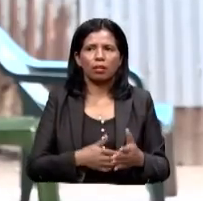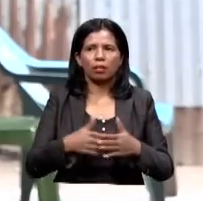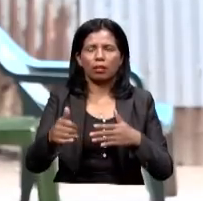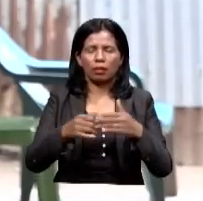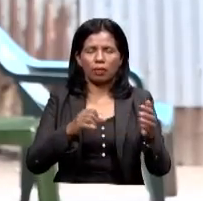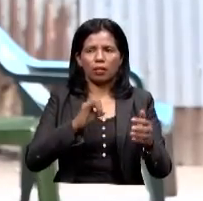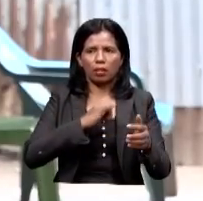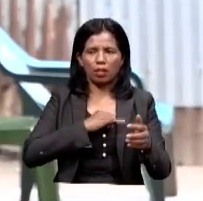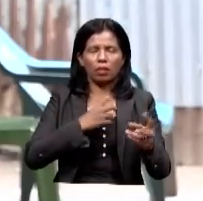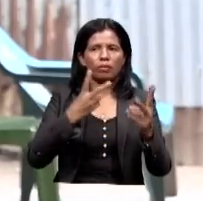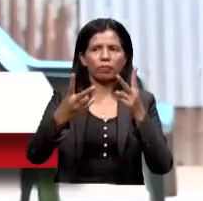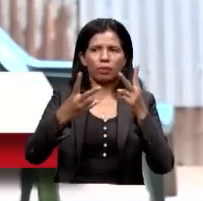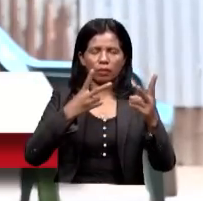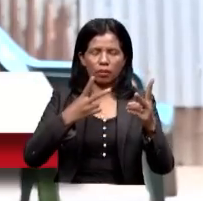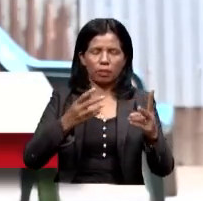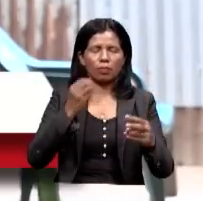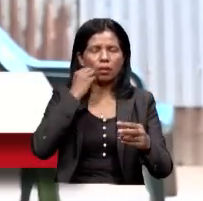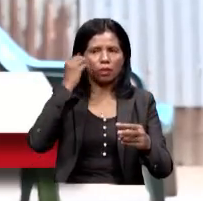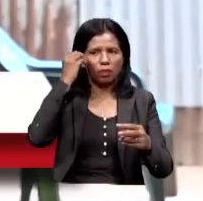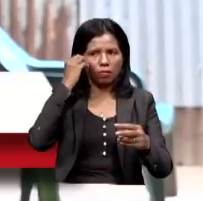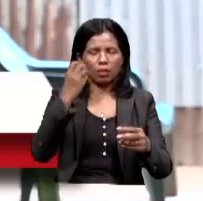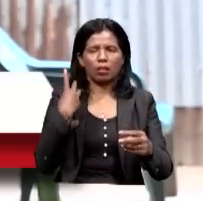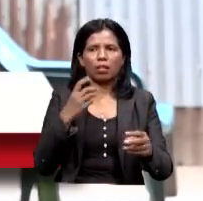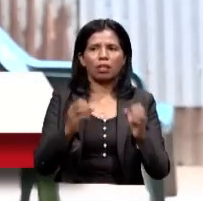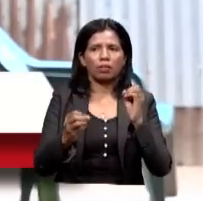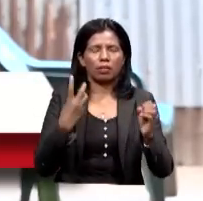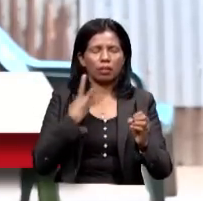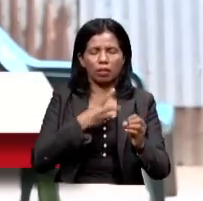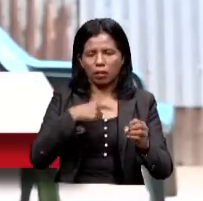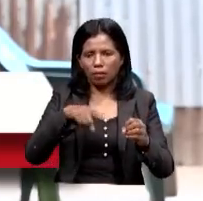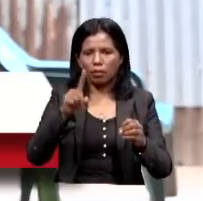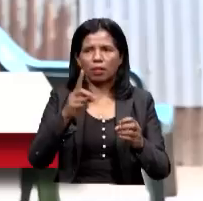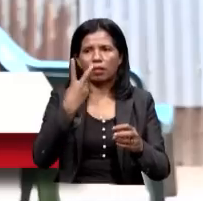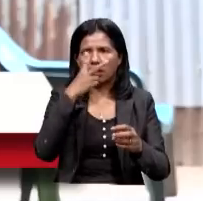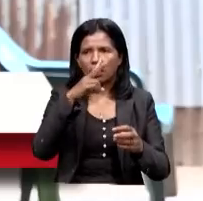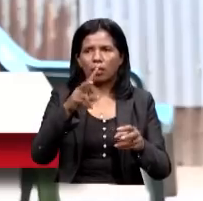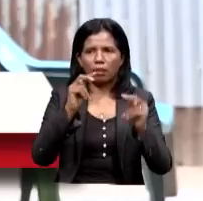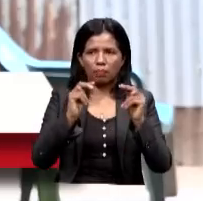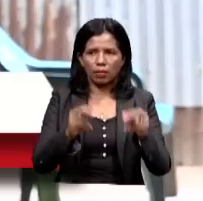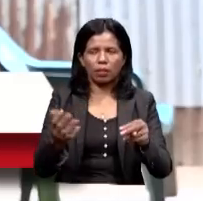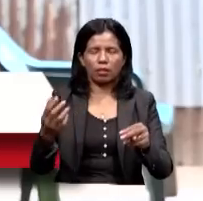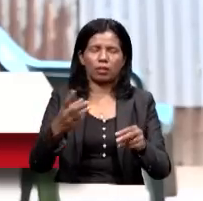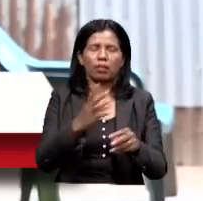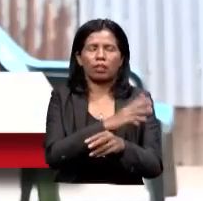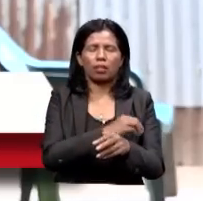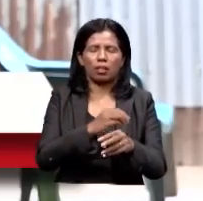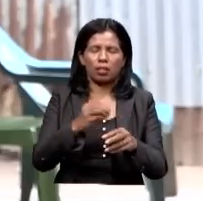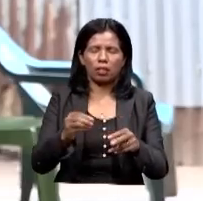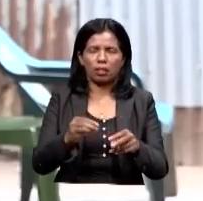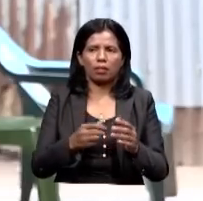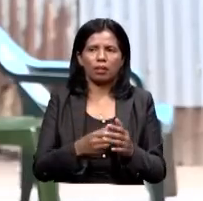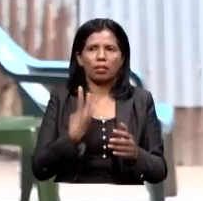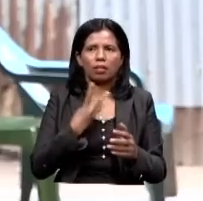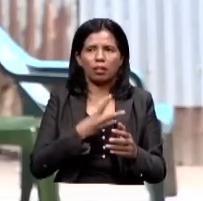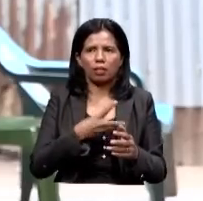sempre visita uma ba uma. Laus janita babe dihan katak diambe. Kita persija sigaru kafe mas mirar leha kita